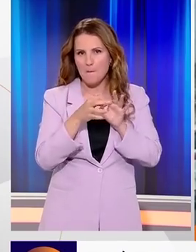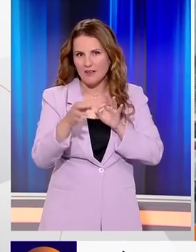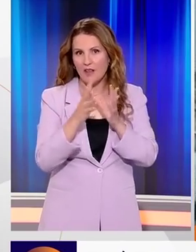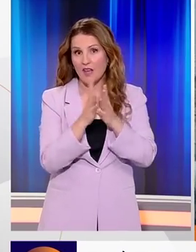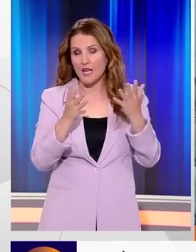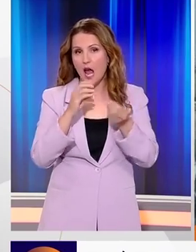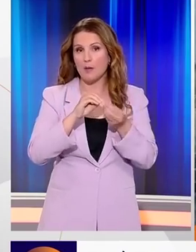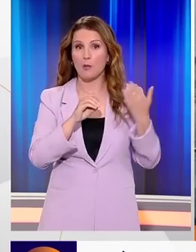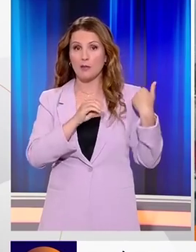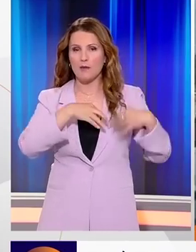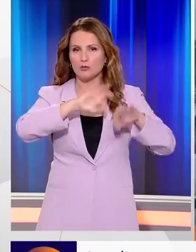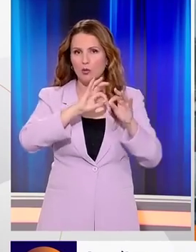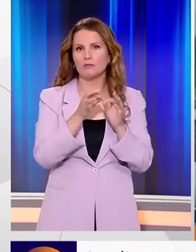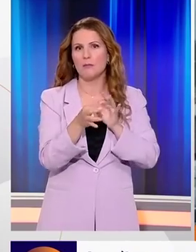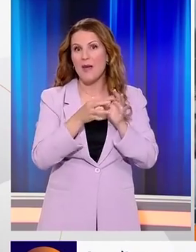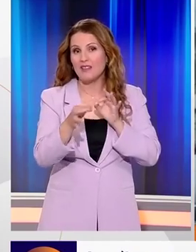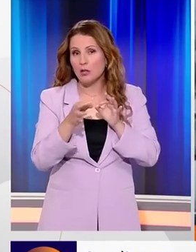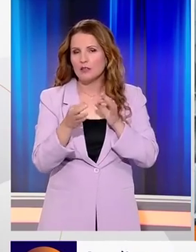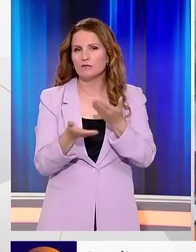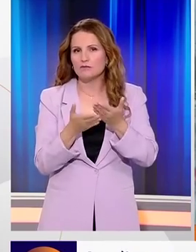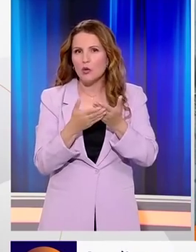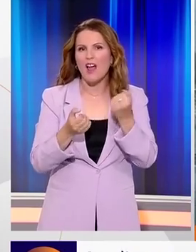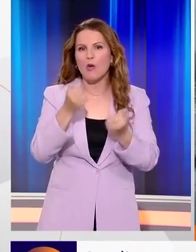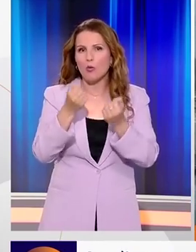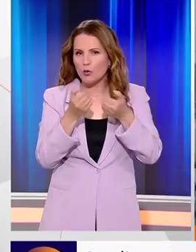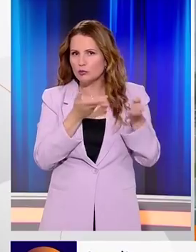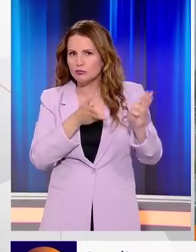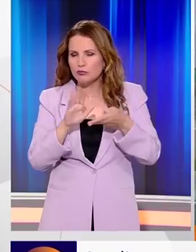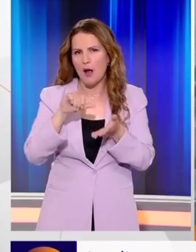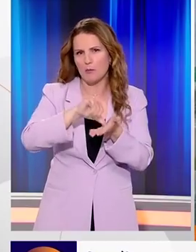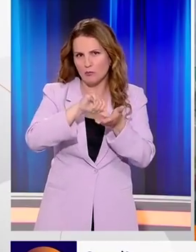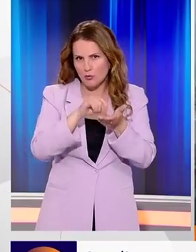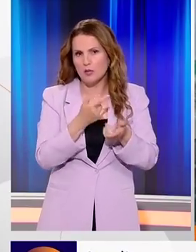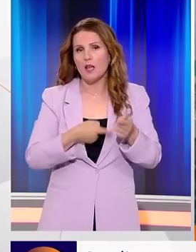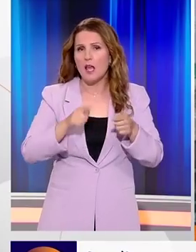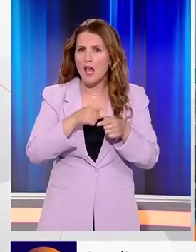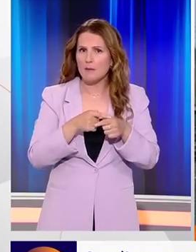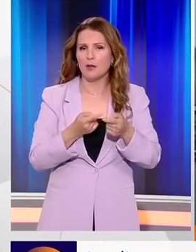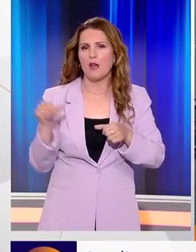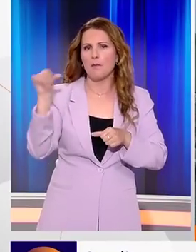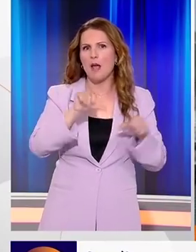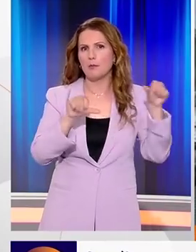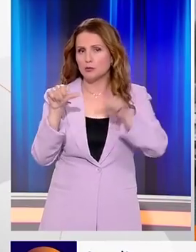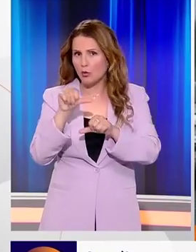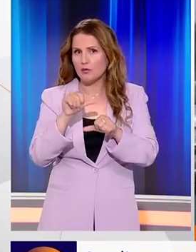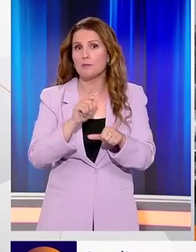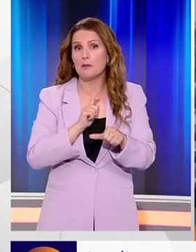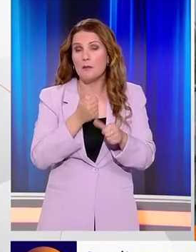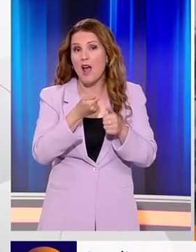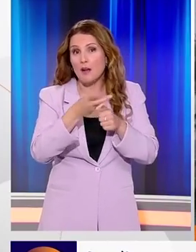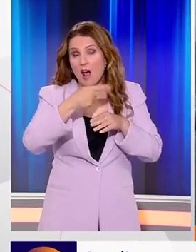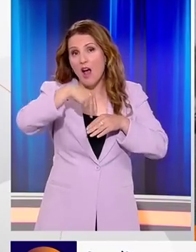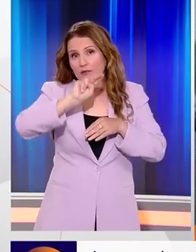τις 19 Απριλίου για την διευκόλυνση των οδηγών που εγκαταλείπουν το κλεινό νάστη, αλλά και για την επάνωδο των εκδρομέων, οπότε και αναμένεται